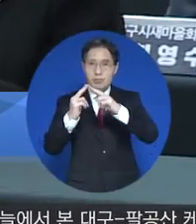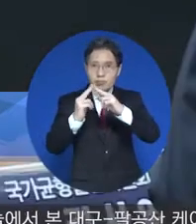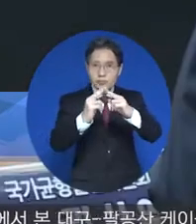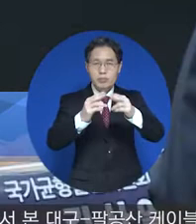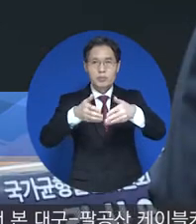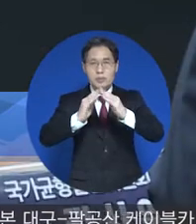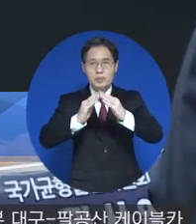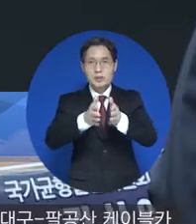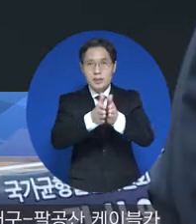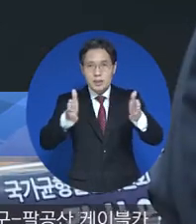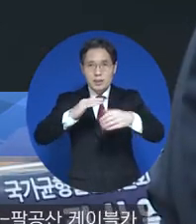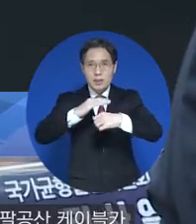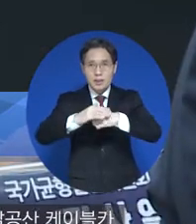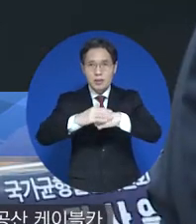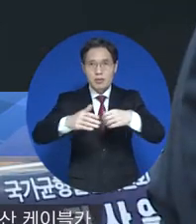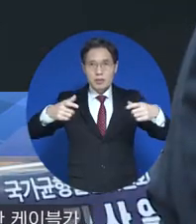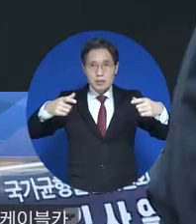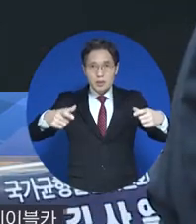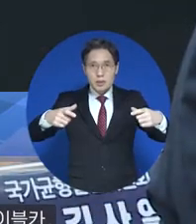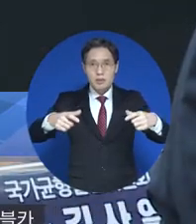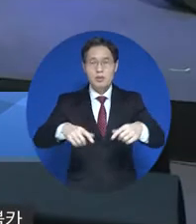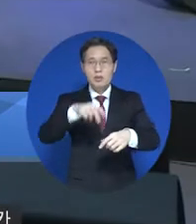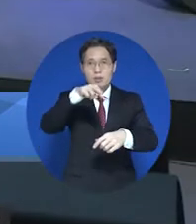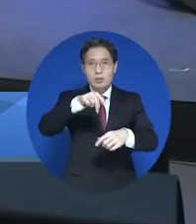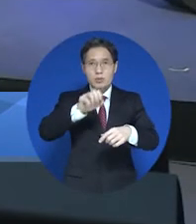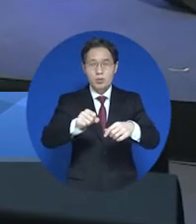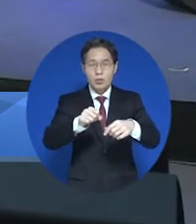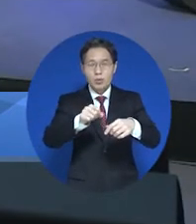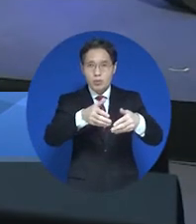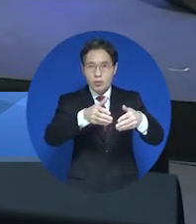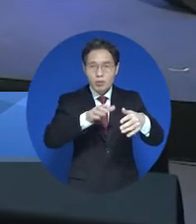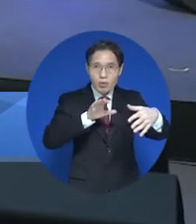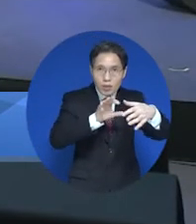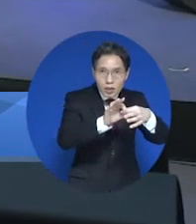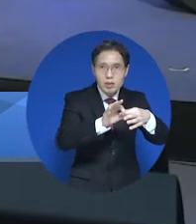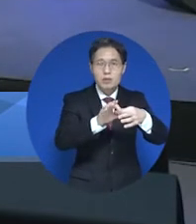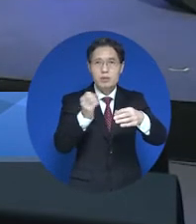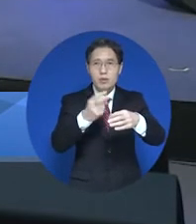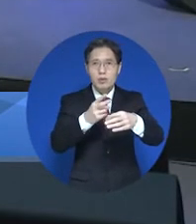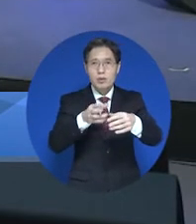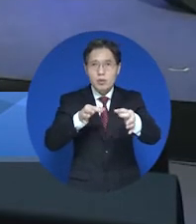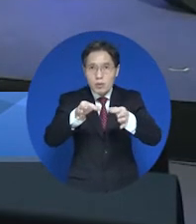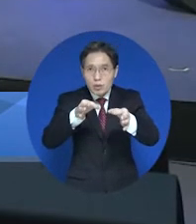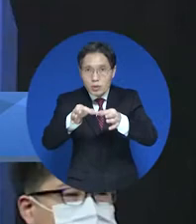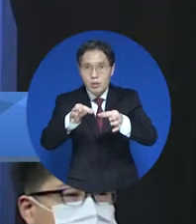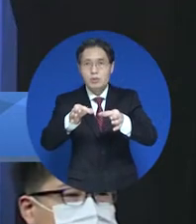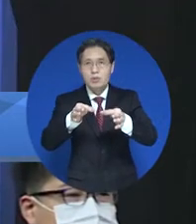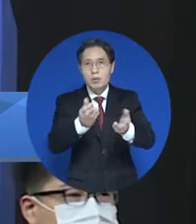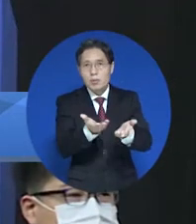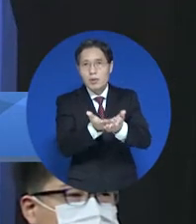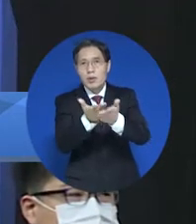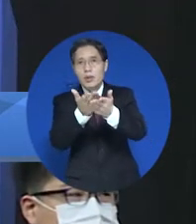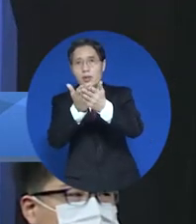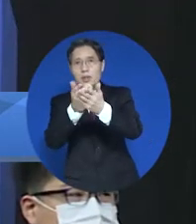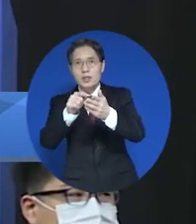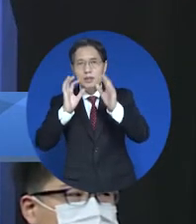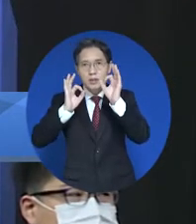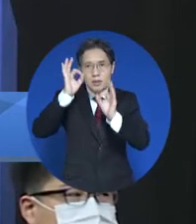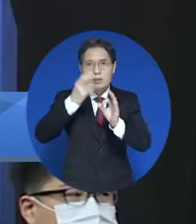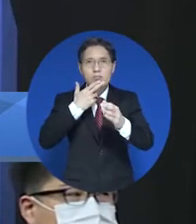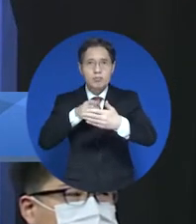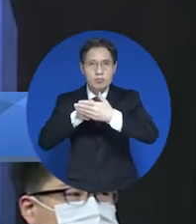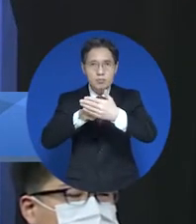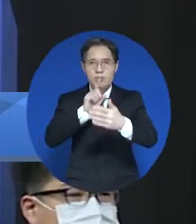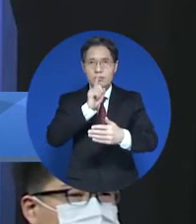도심 형 수소 생산기지 구축 내륙 기반 수소 유통 거점도시 도약 등을 차질 없이 추진해 나가겠다 고